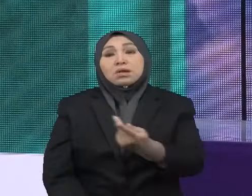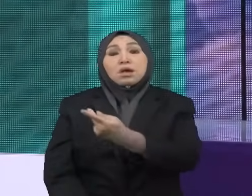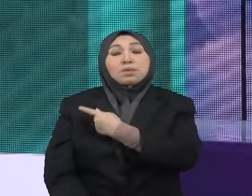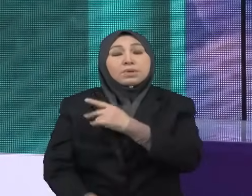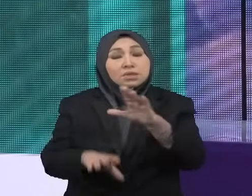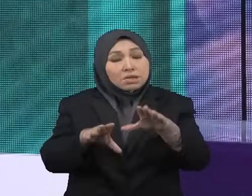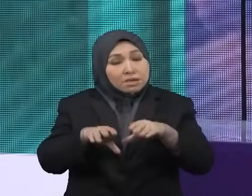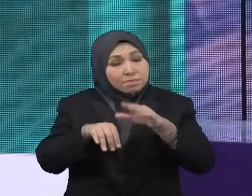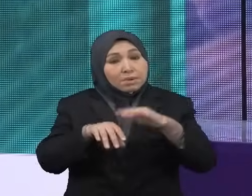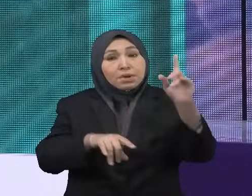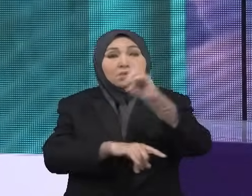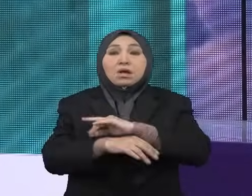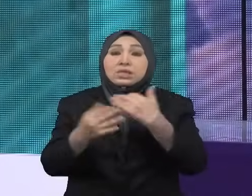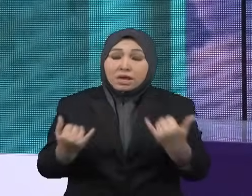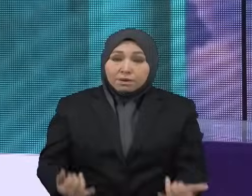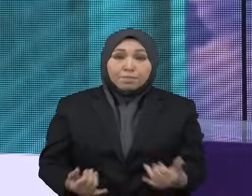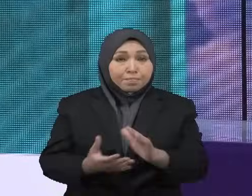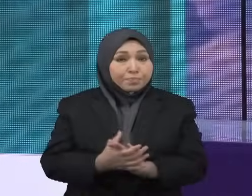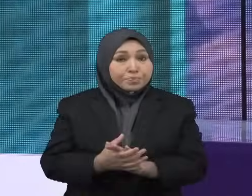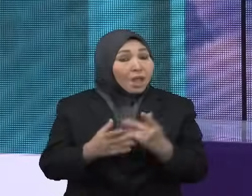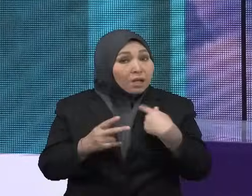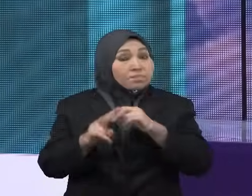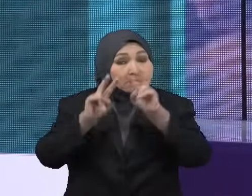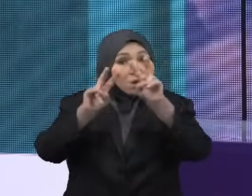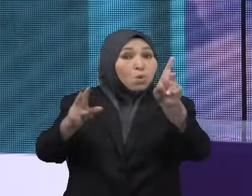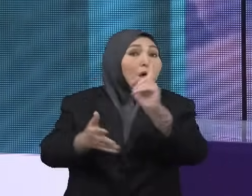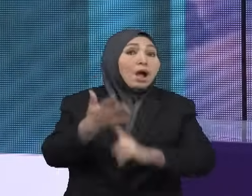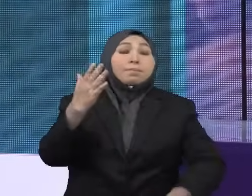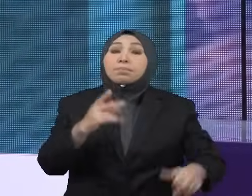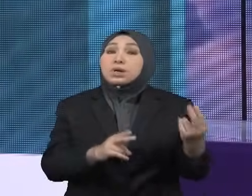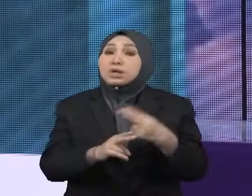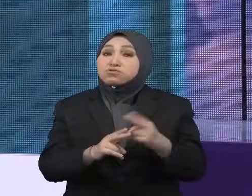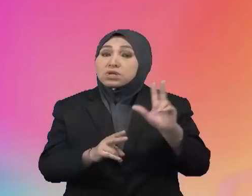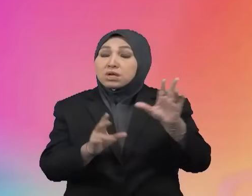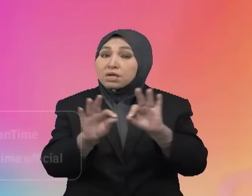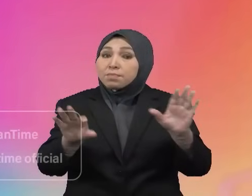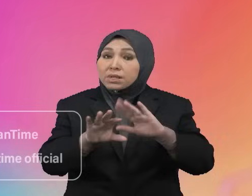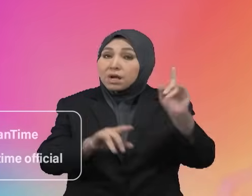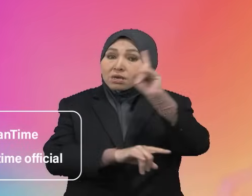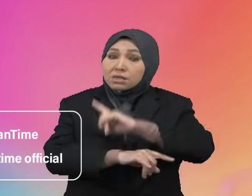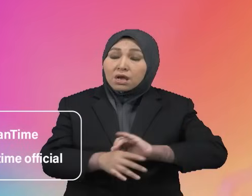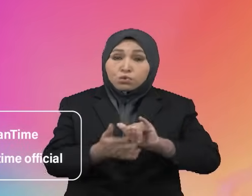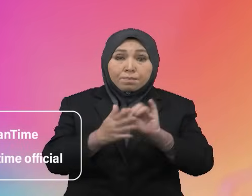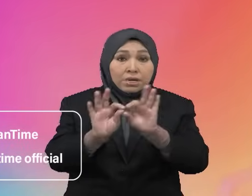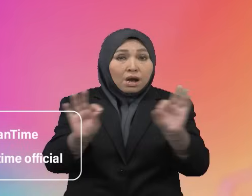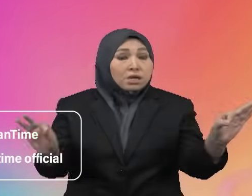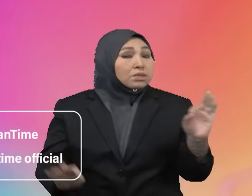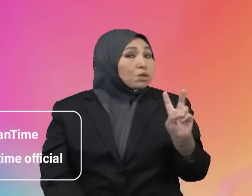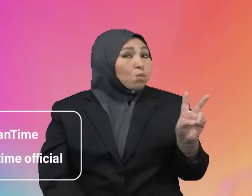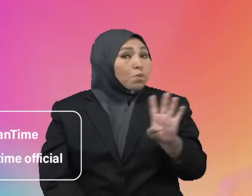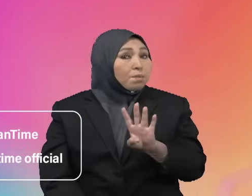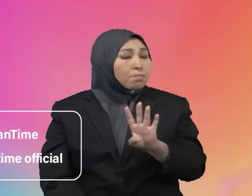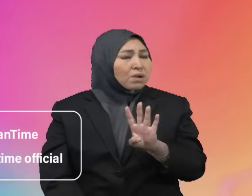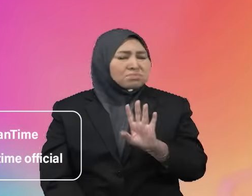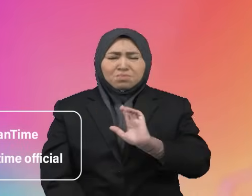hakim rabbi zidni ilma. Kita saksikan apakah ringkasan 3 ayat pada hari ini. Iaitu pada ayat yang ke-24,